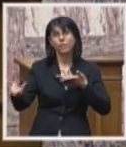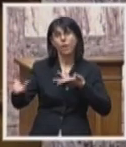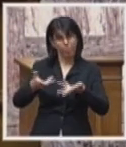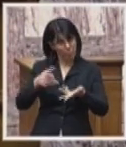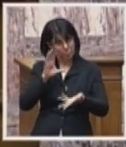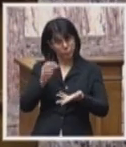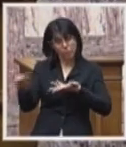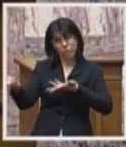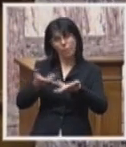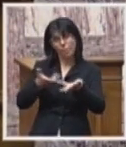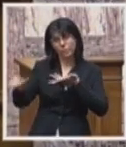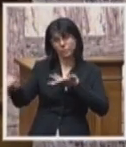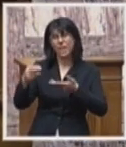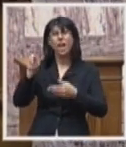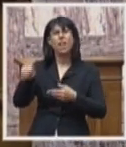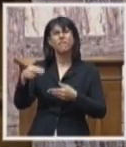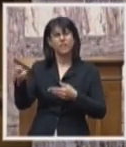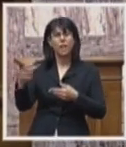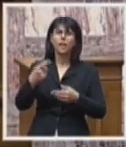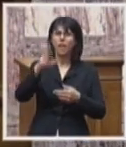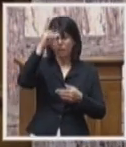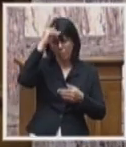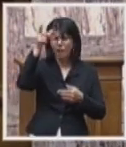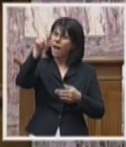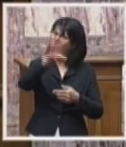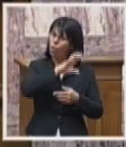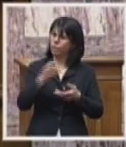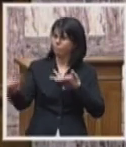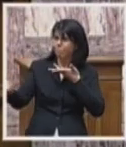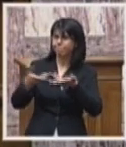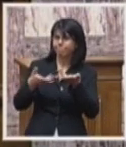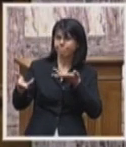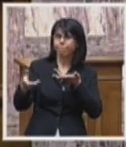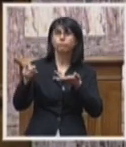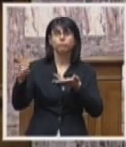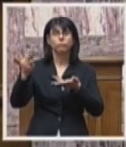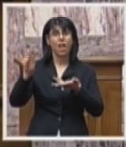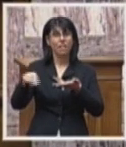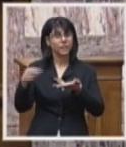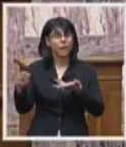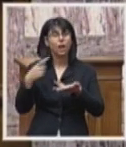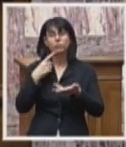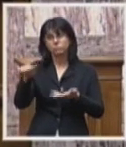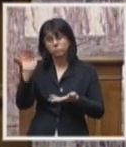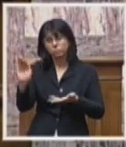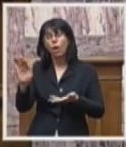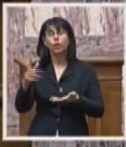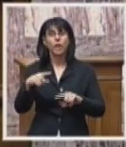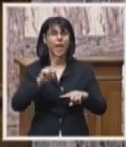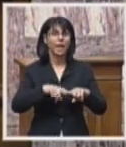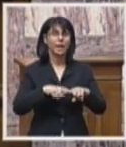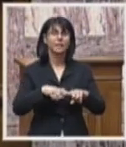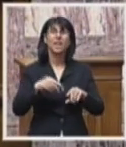διαπραγμάτευση με τους Ελβετούς, όπως είναι και η Γερμανία και κάποιες άλλες χώρες, ώστε να φορολογηθούν οι ελληνικές καταθέσεις,